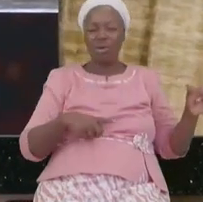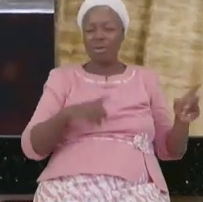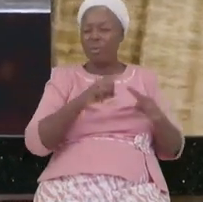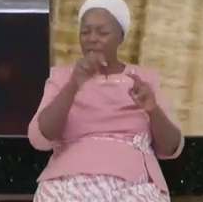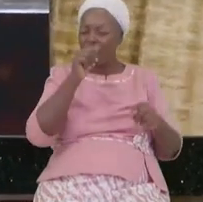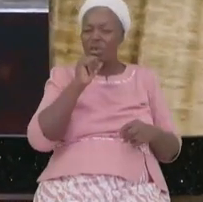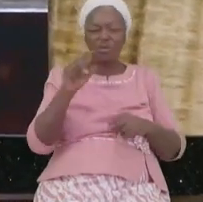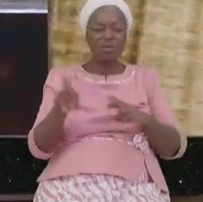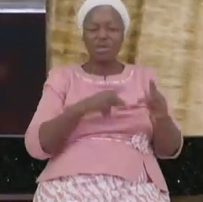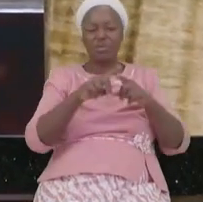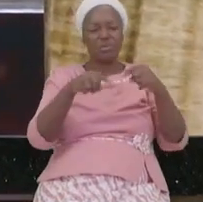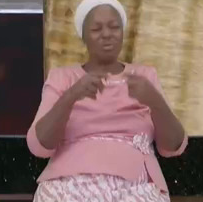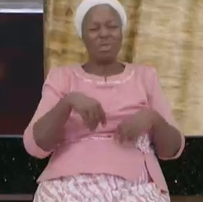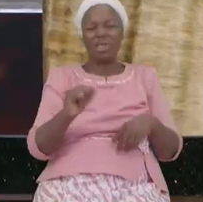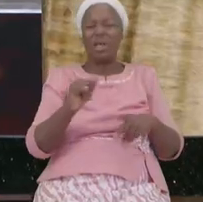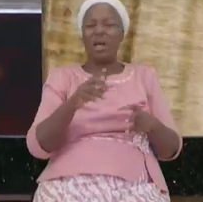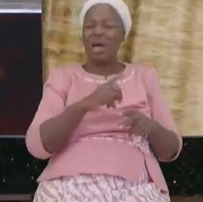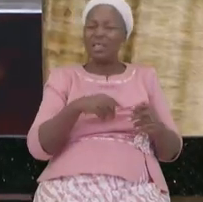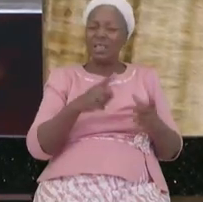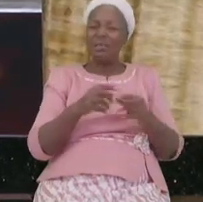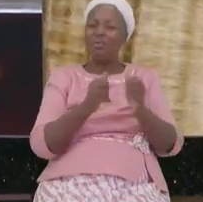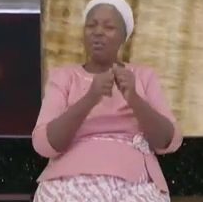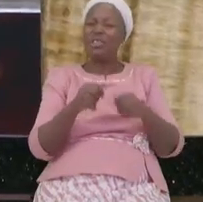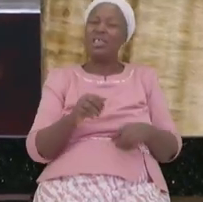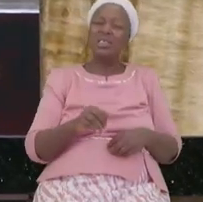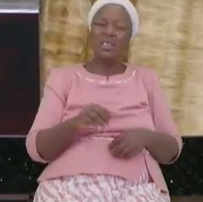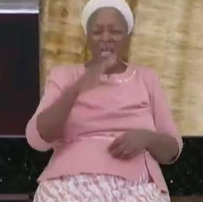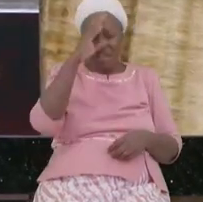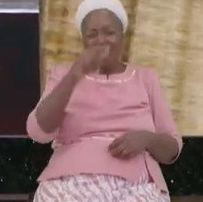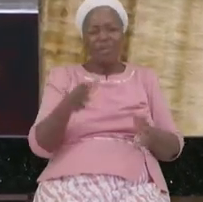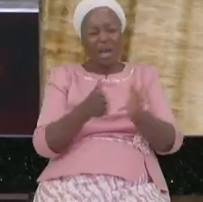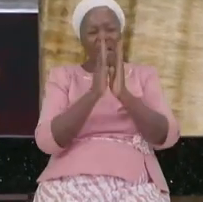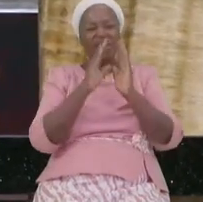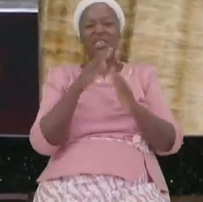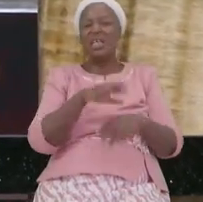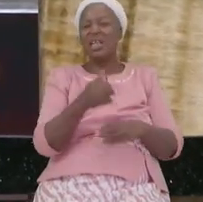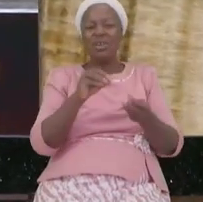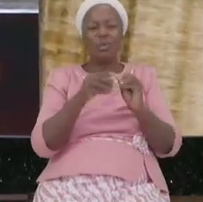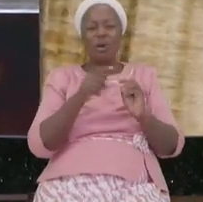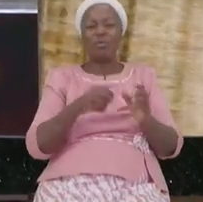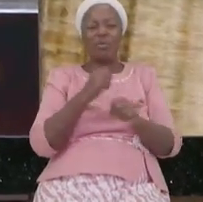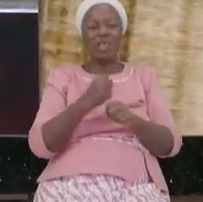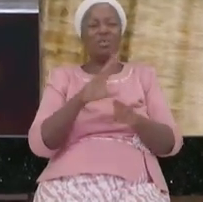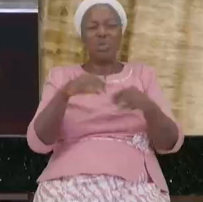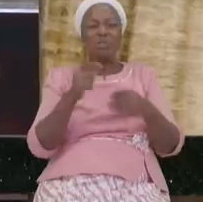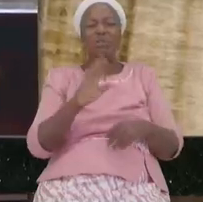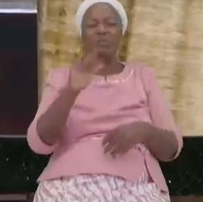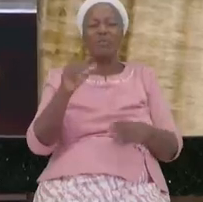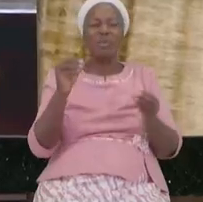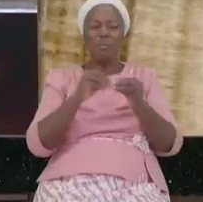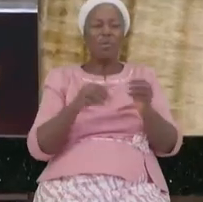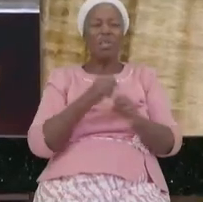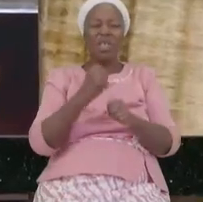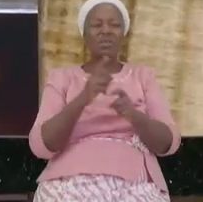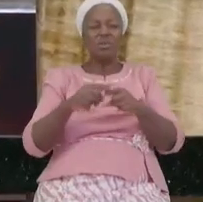Et sans même qu'il ne demande le nombre d'années, tu lui as donné 15 années pour vivre en bonne